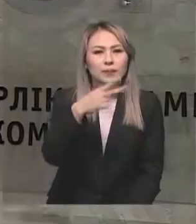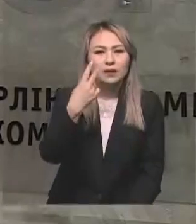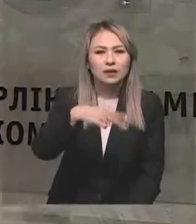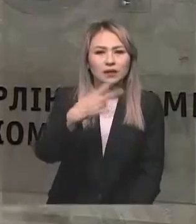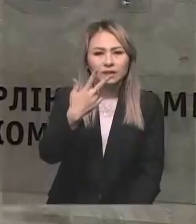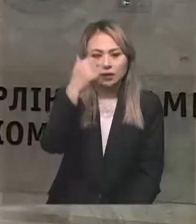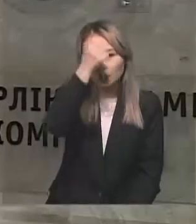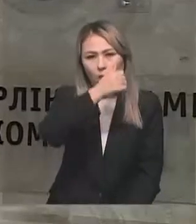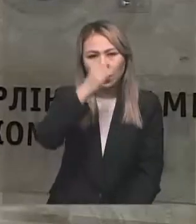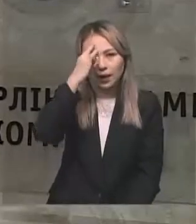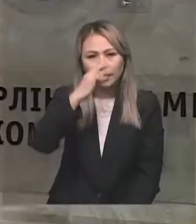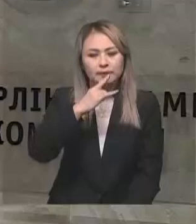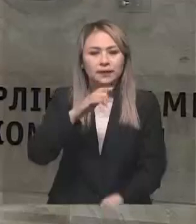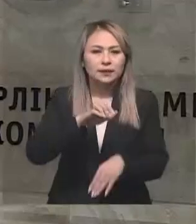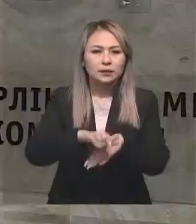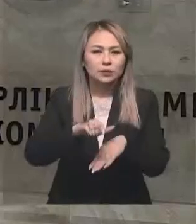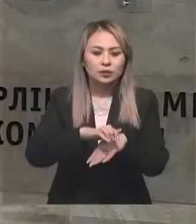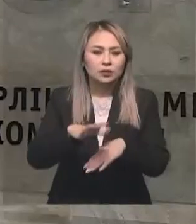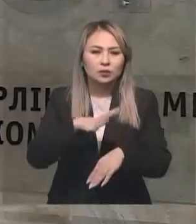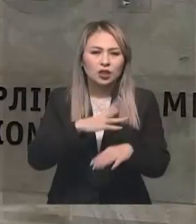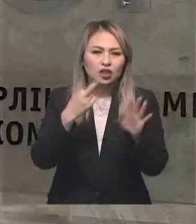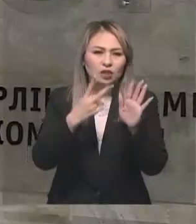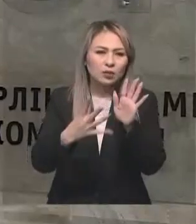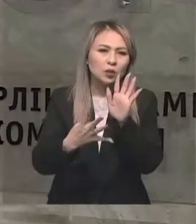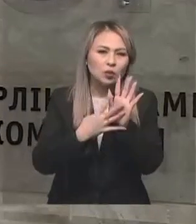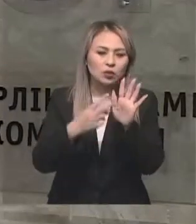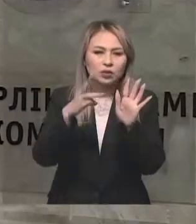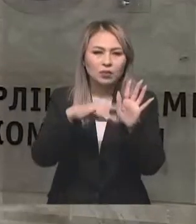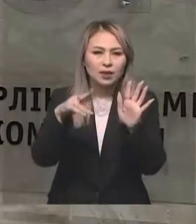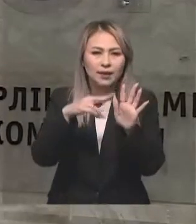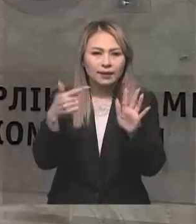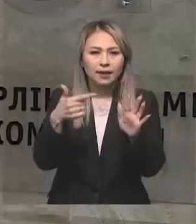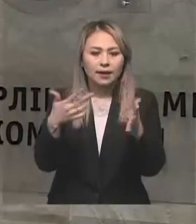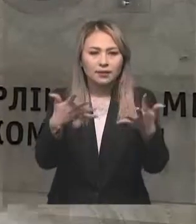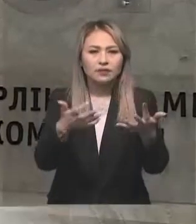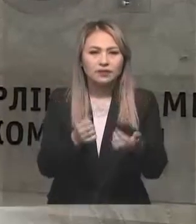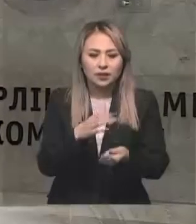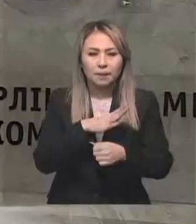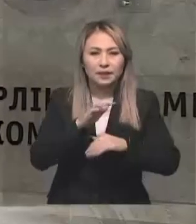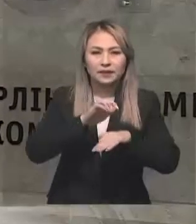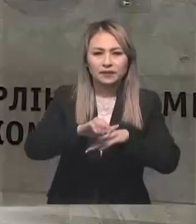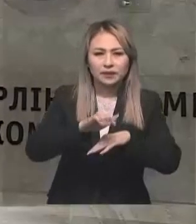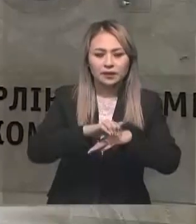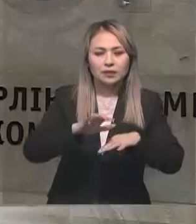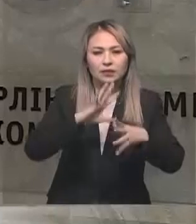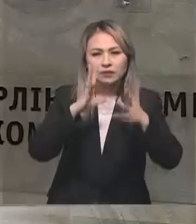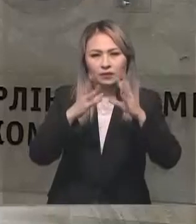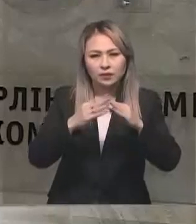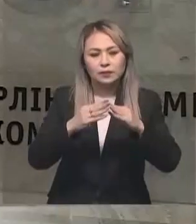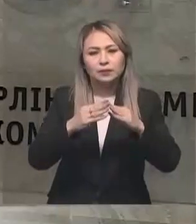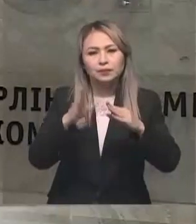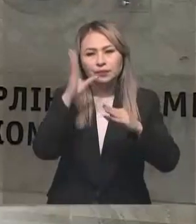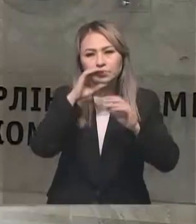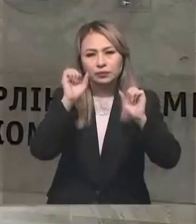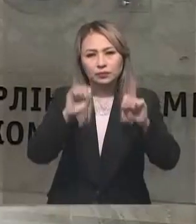2023 жылы Қазақ экспорт 10 жылға мемлекеттен 129 миллиард теңге көлемінде кепілдік алды. Бұл отандық өндірушілерді қолдап, экспорт көлемін арттыруға мол